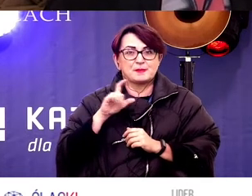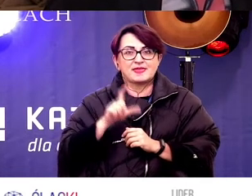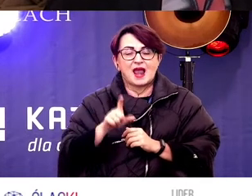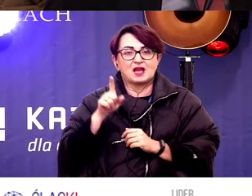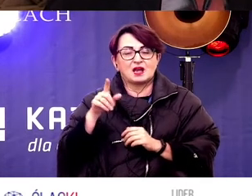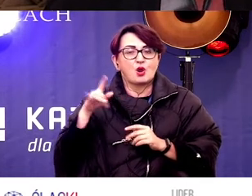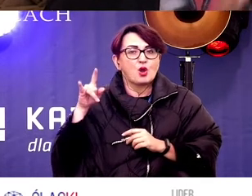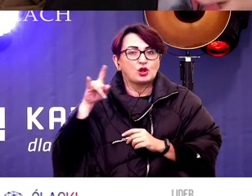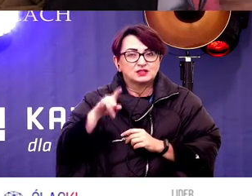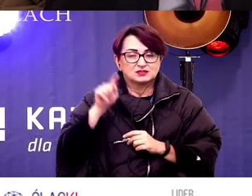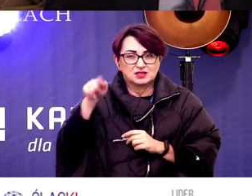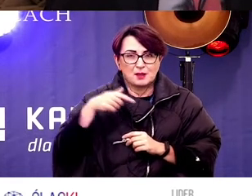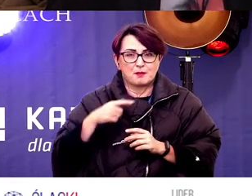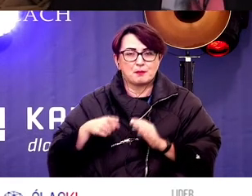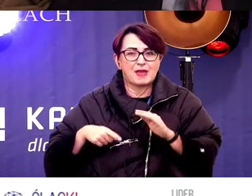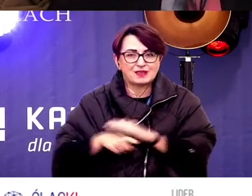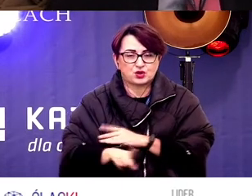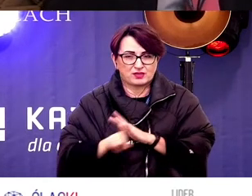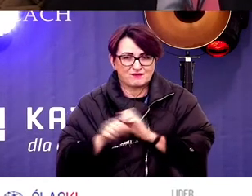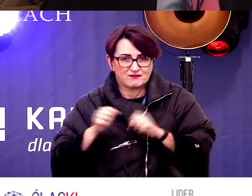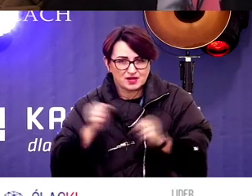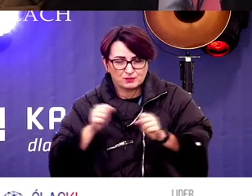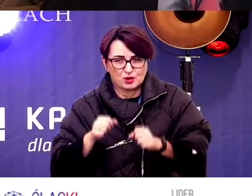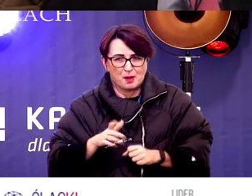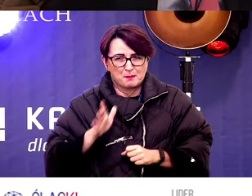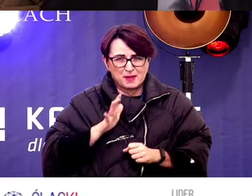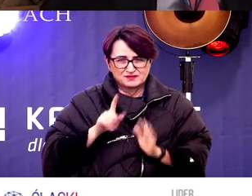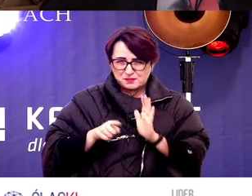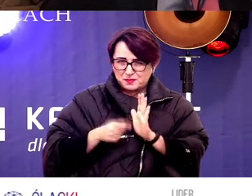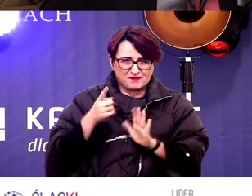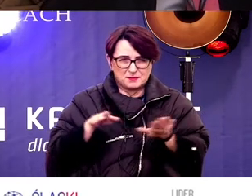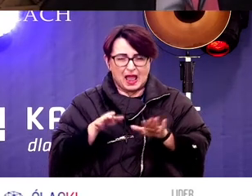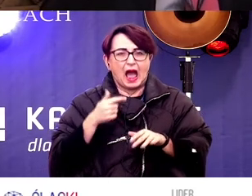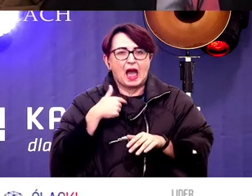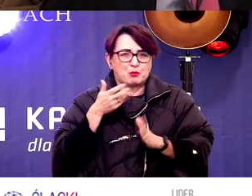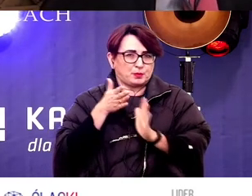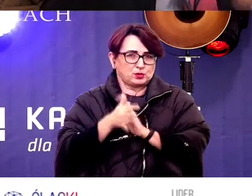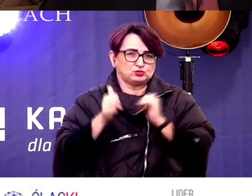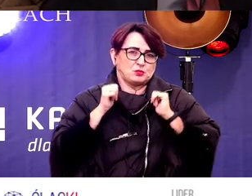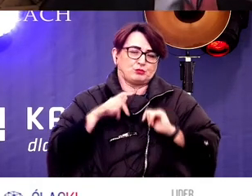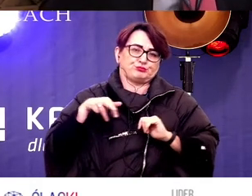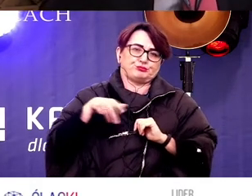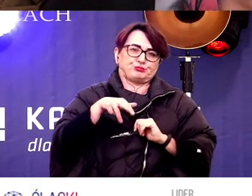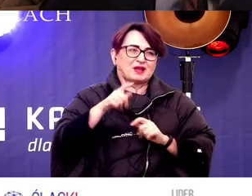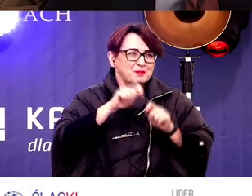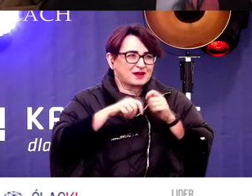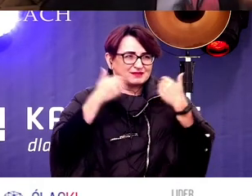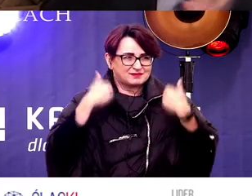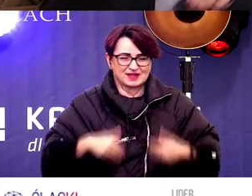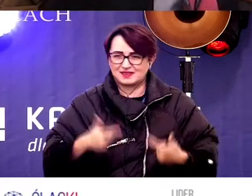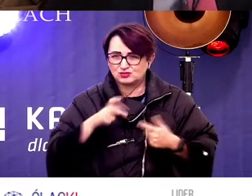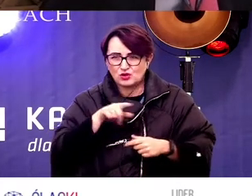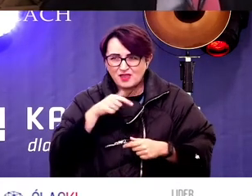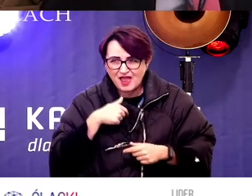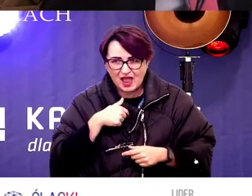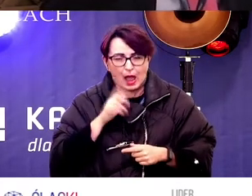na lotnisku Zawentem, metro, no, bezpieczeństwo przede wszystkim, a ja po prostu spokojnie przyszedłem, nikt nie zweryfikował, czy to ja. Mówię